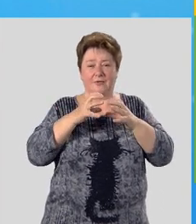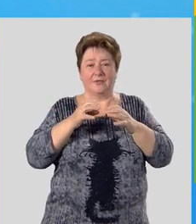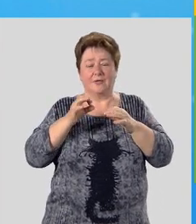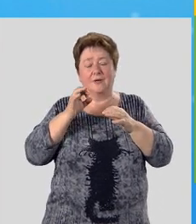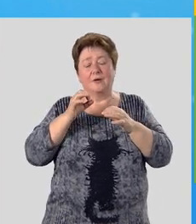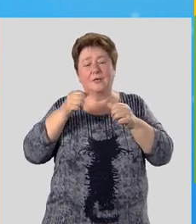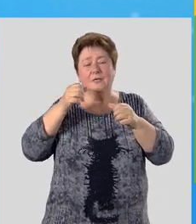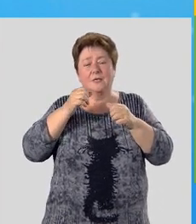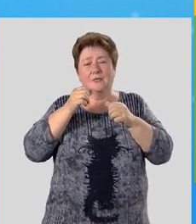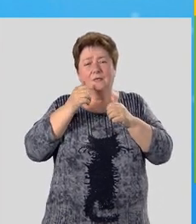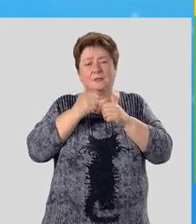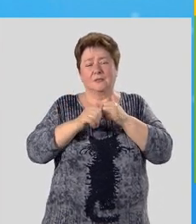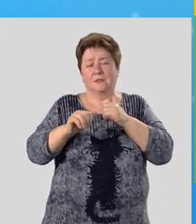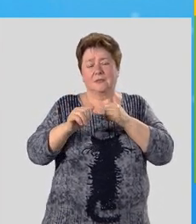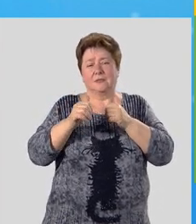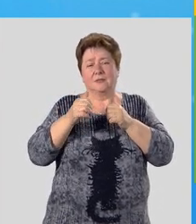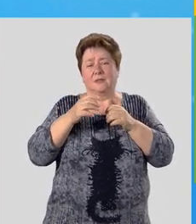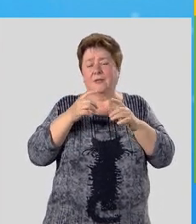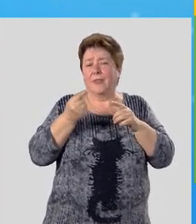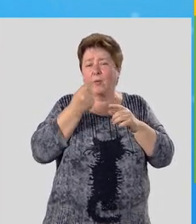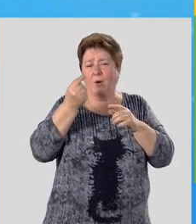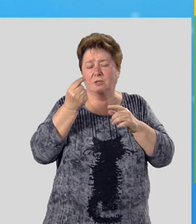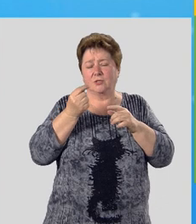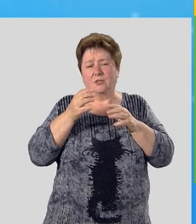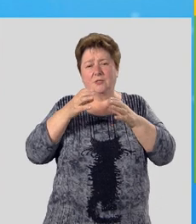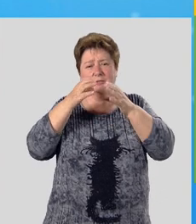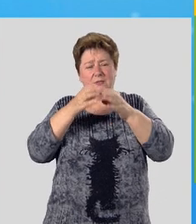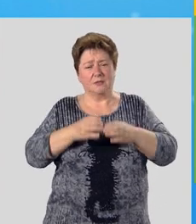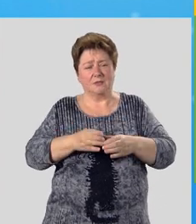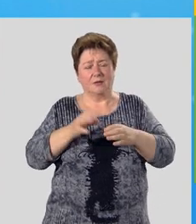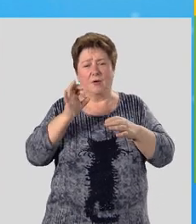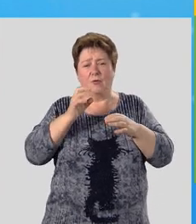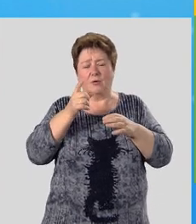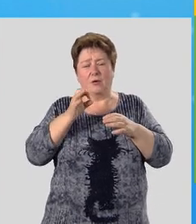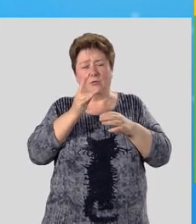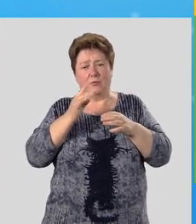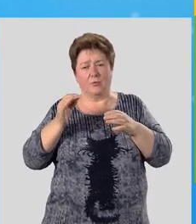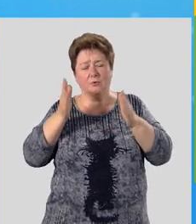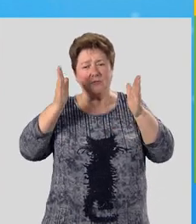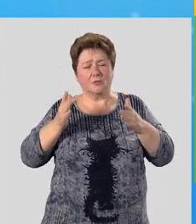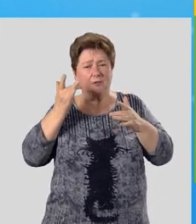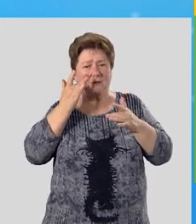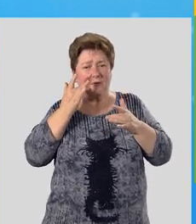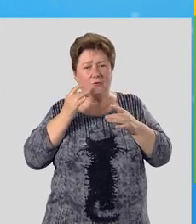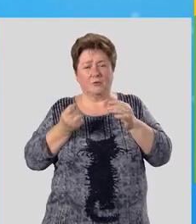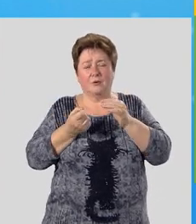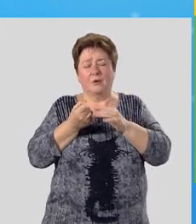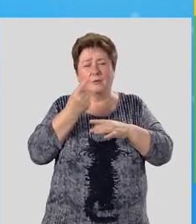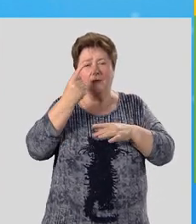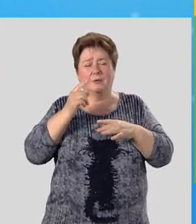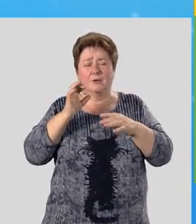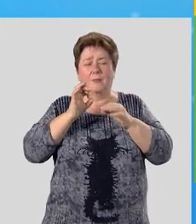латинского «центрум» – «середина» – это небольшие цилиндрические органоиды, стенки которых